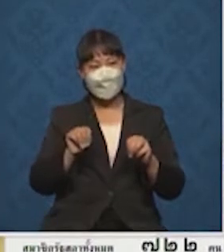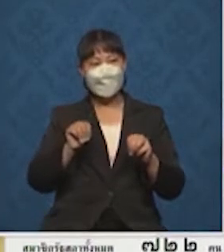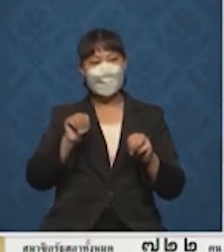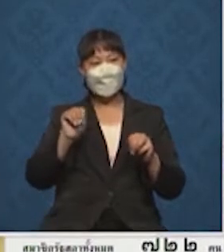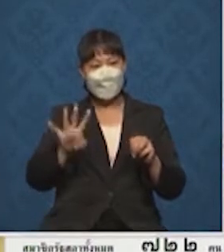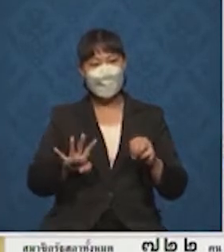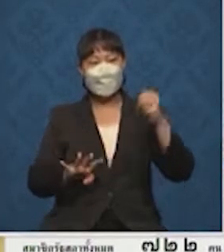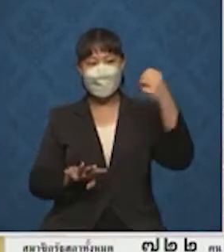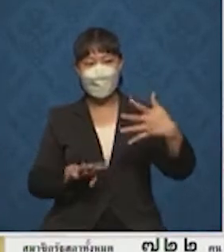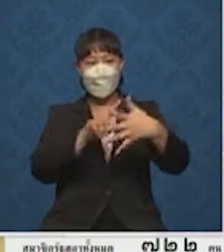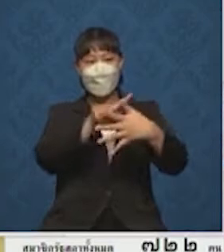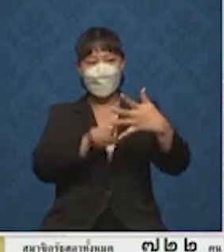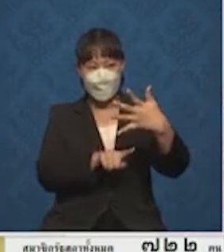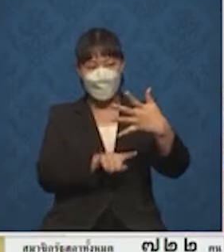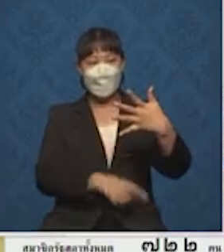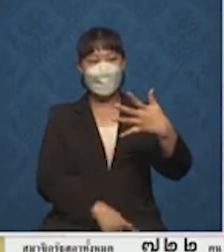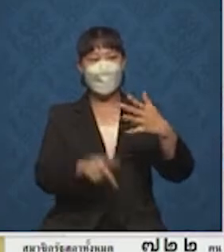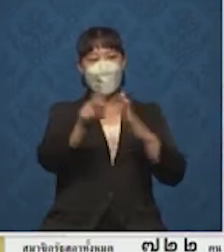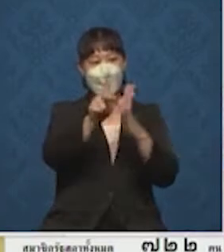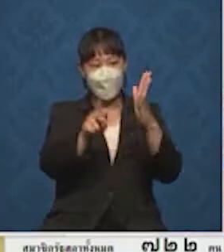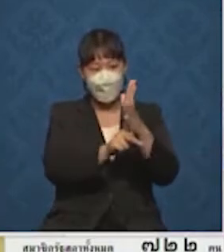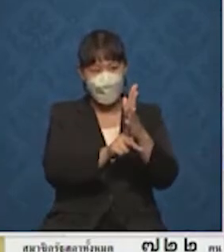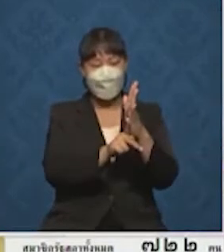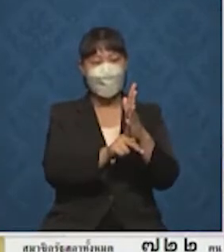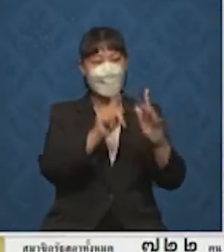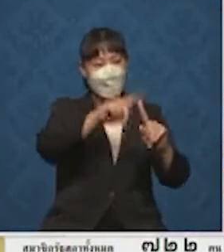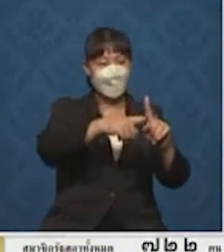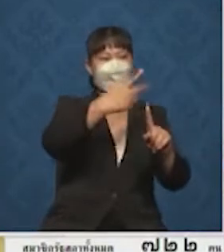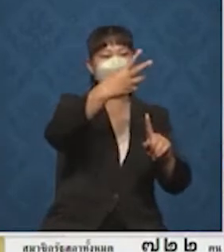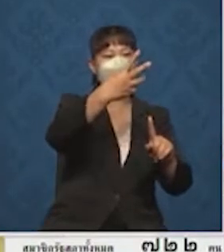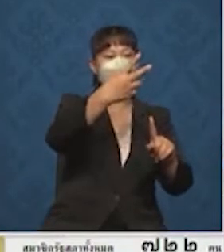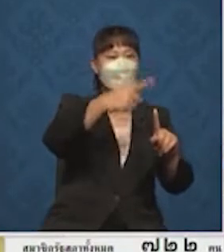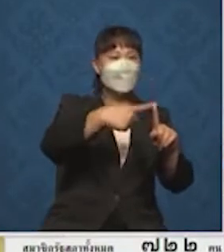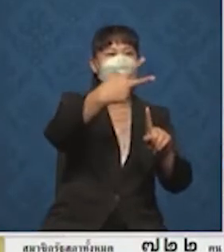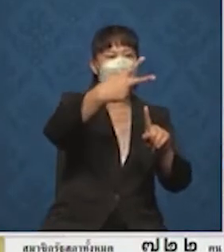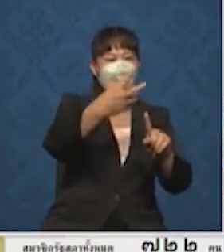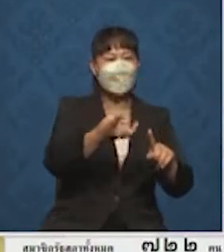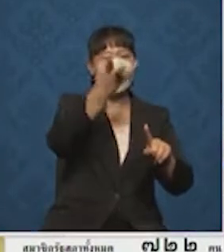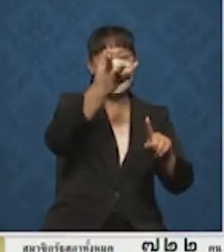ออกกฎหมายมายังไม่เกิน 2 เดือนเลยต้องถูกยกเลิก